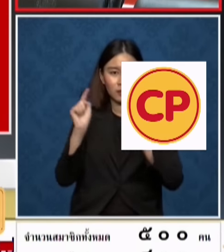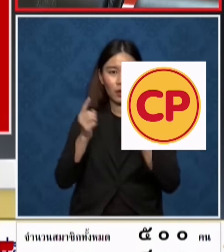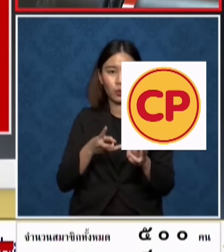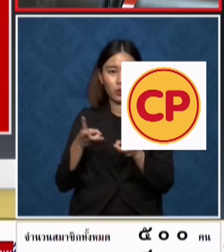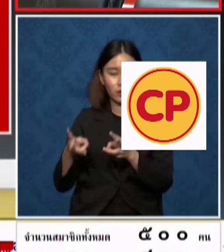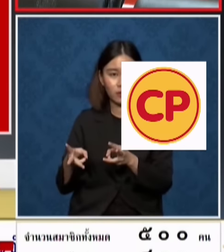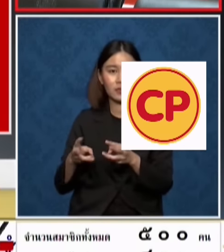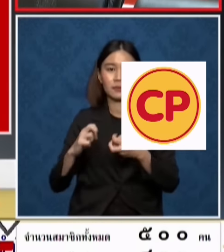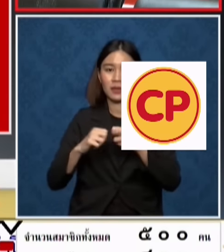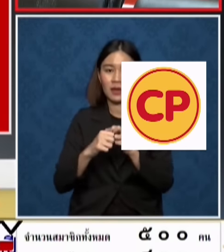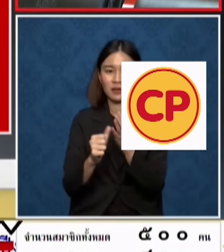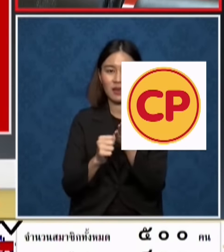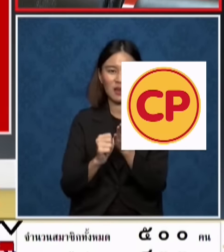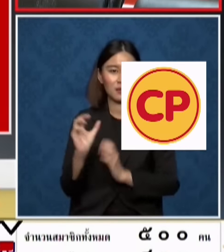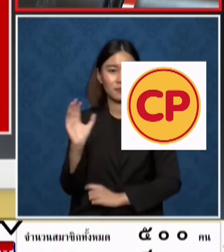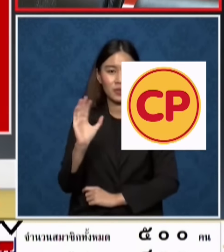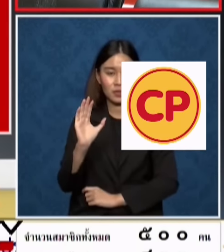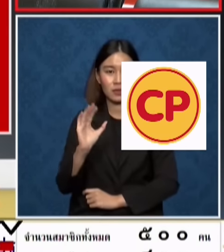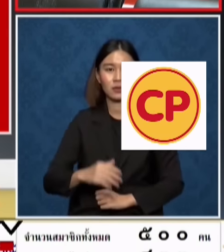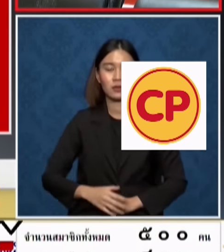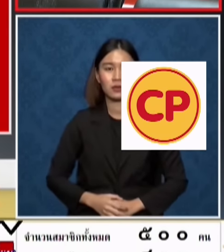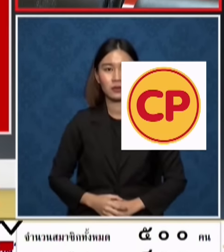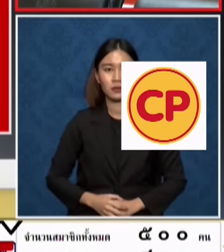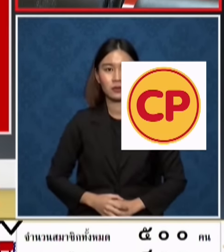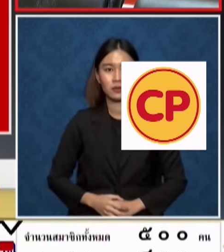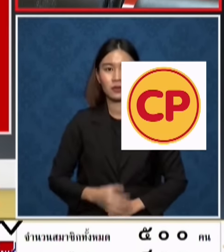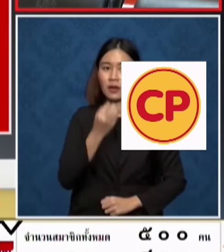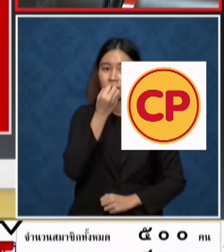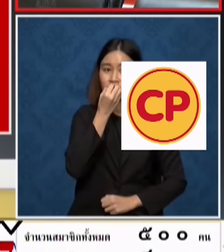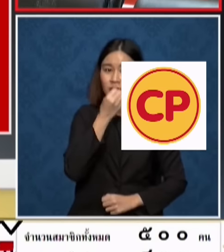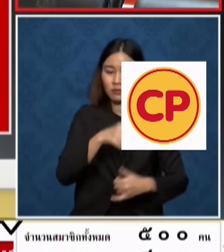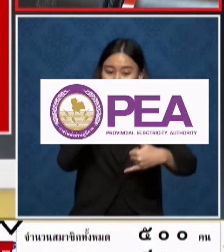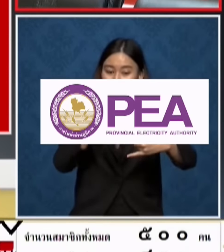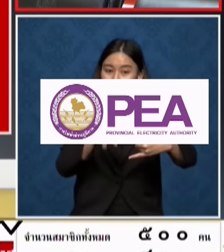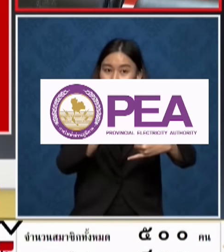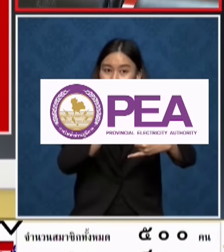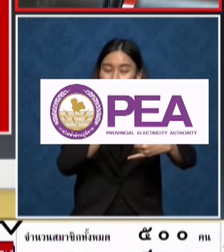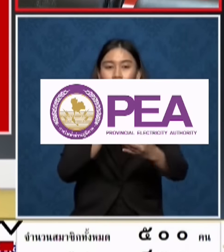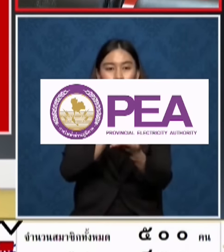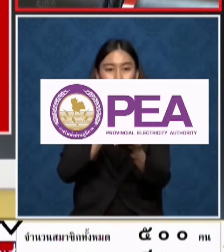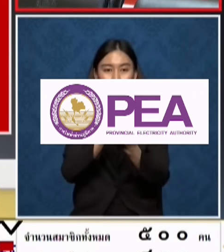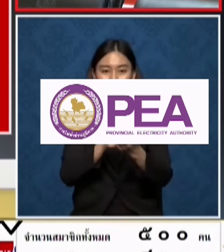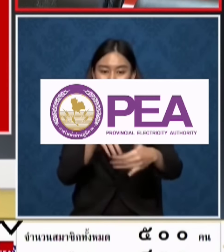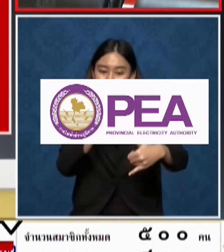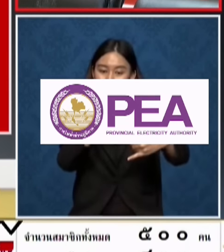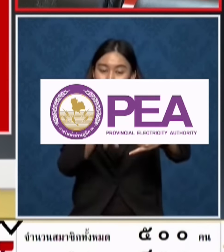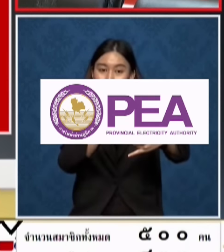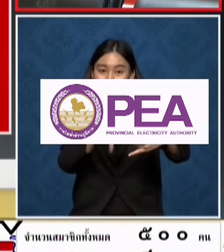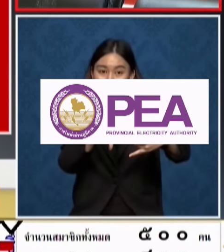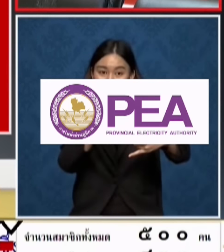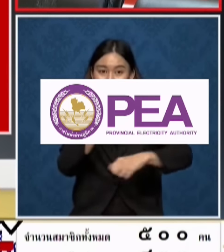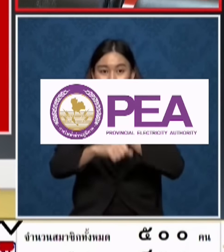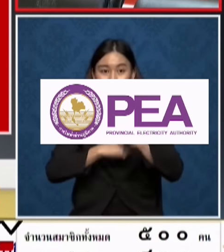วยท่านพิเชษท่านก็ตอบเหมือนเดิมอย่างที่เคยพูดไปท่านก็บอกว่าด้วยความที่เดี๋ยวสสเนี่ยพอเลิกดึกอย่างเช่น